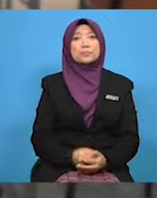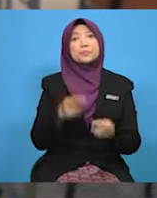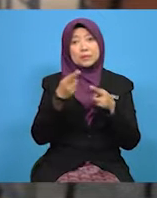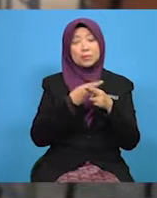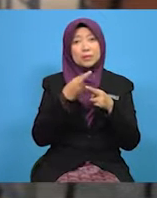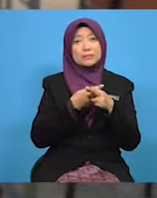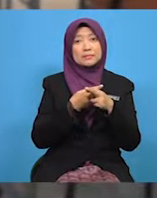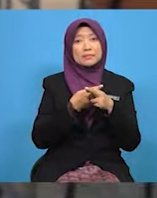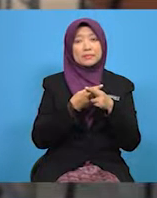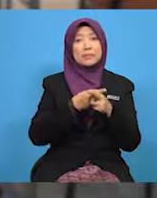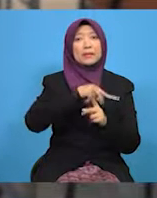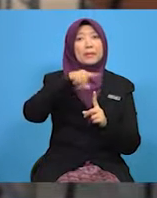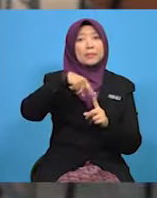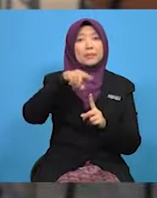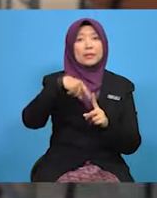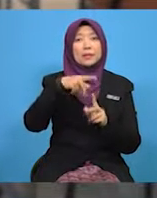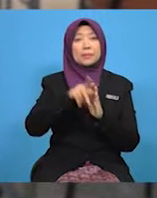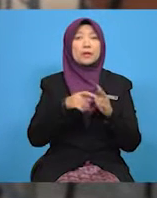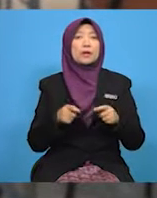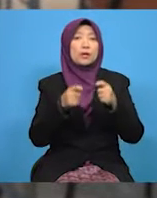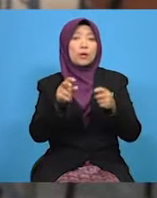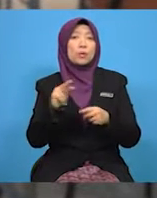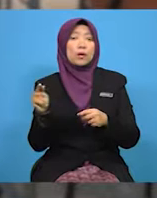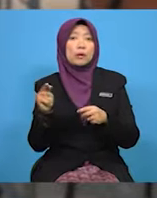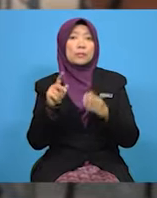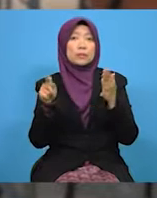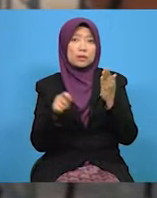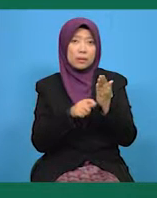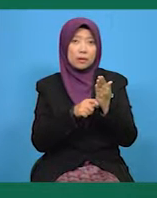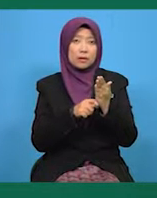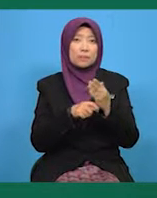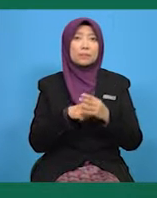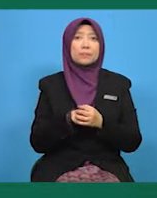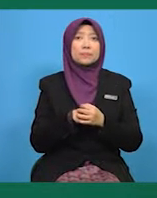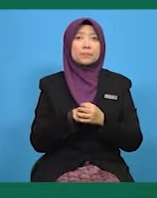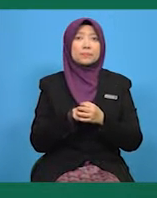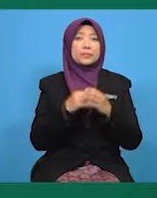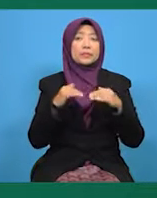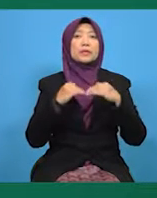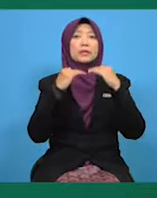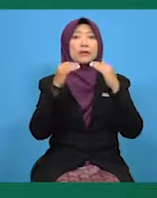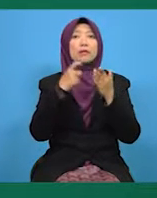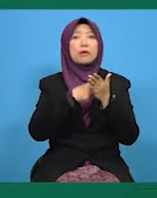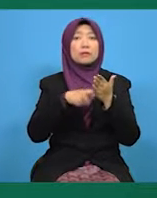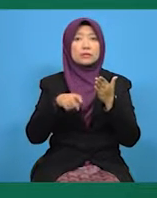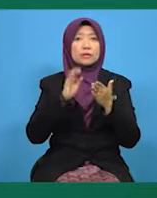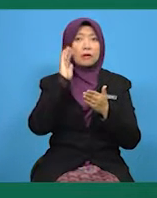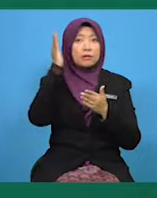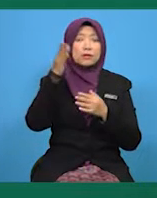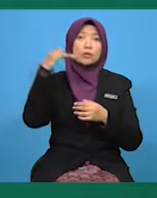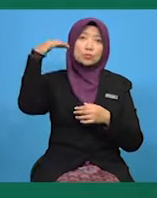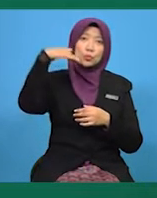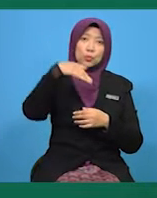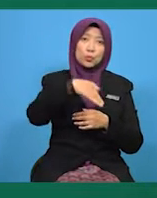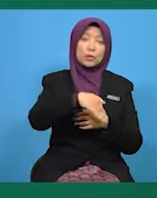Kesimpulannya, apabila penawaran agregat bertambah, tingkat harga umum akan turun